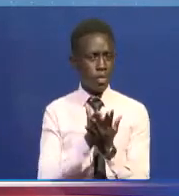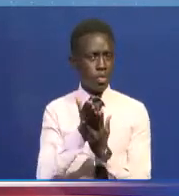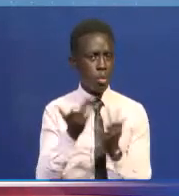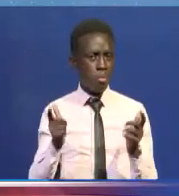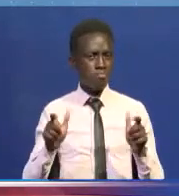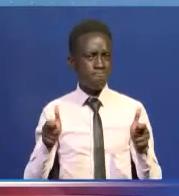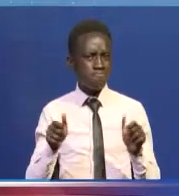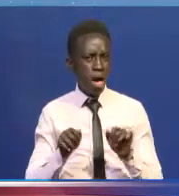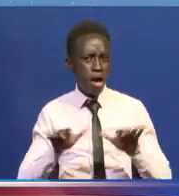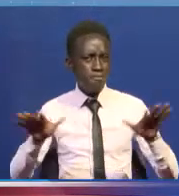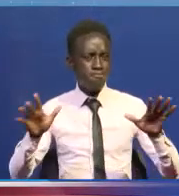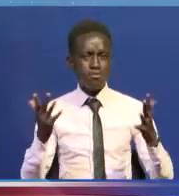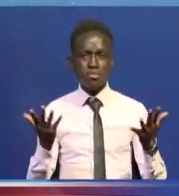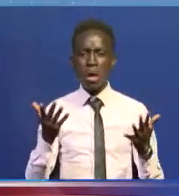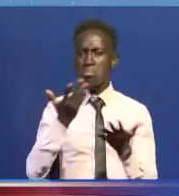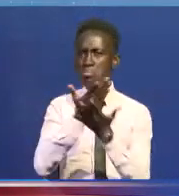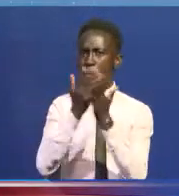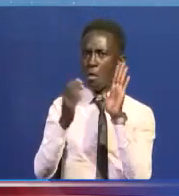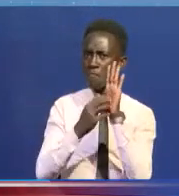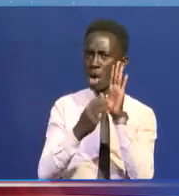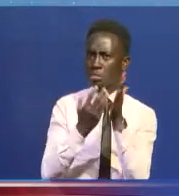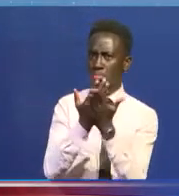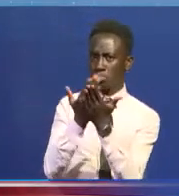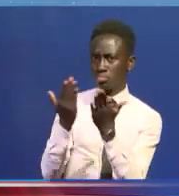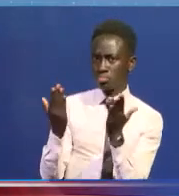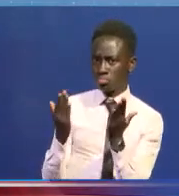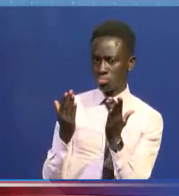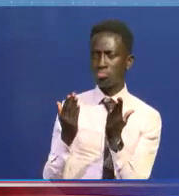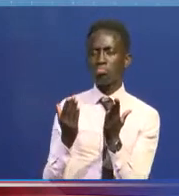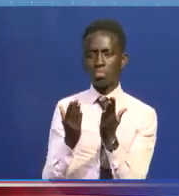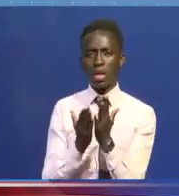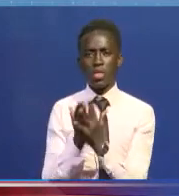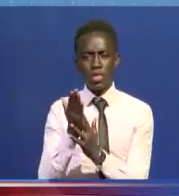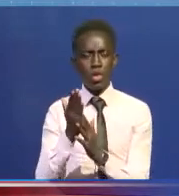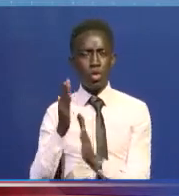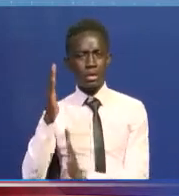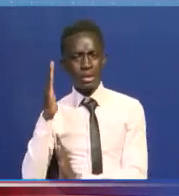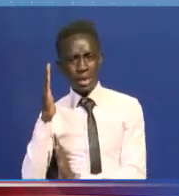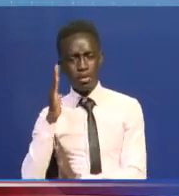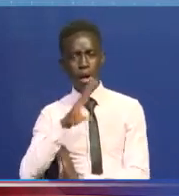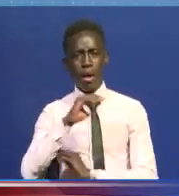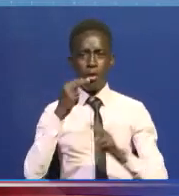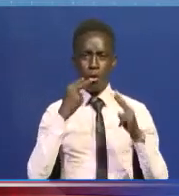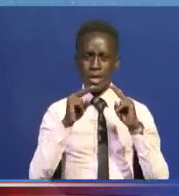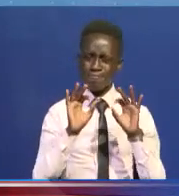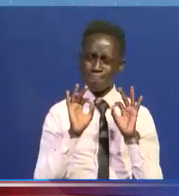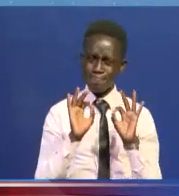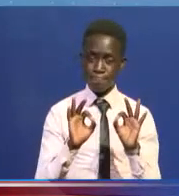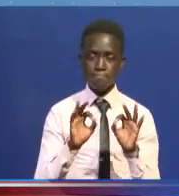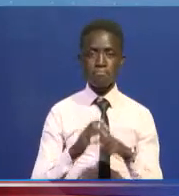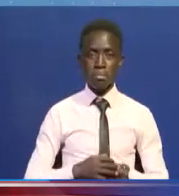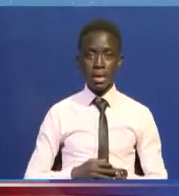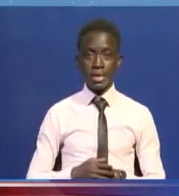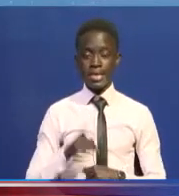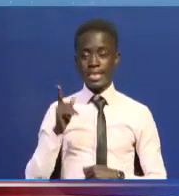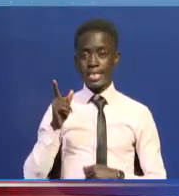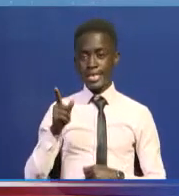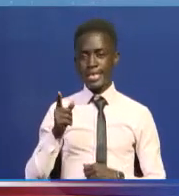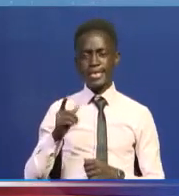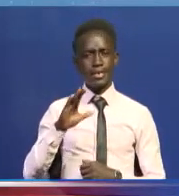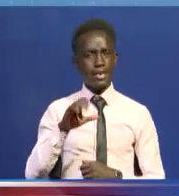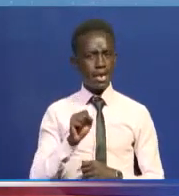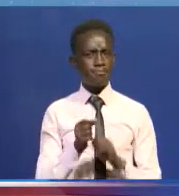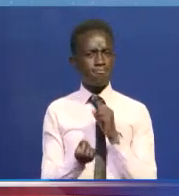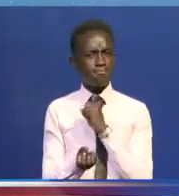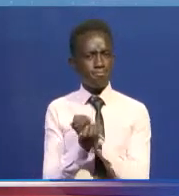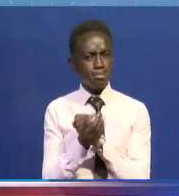watalii, kuimarishwa kwa huduma za hoteli, usalama na ulinzi. Dr. Mutua alisema hayo wakati wa kutia saini mikataba kadhaa